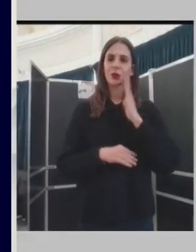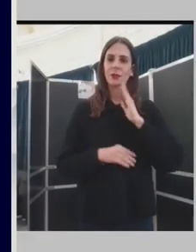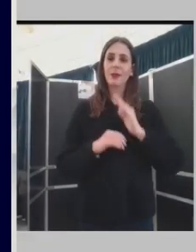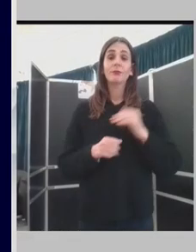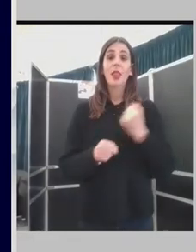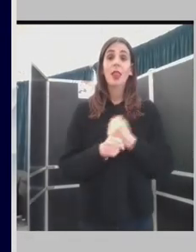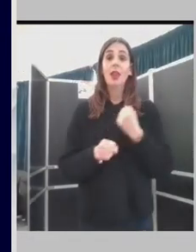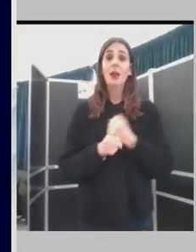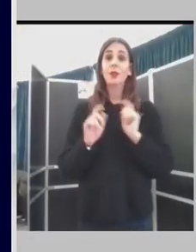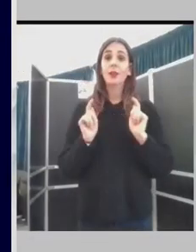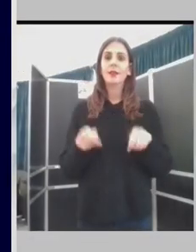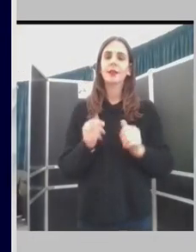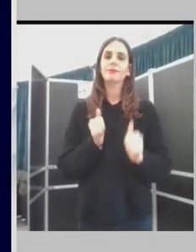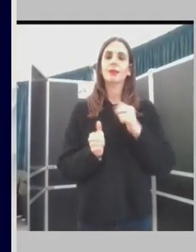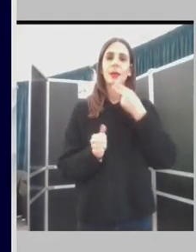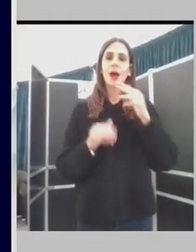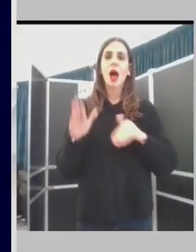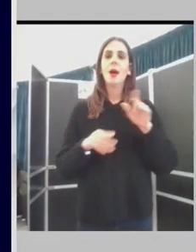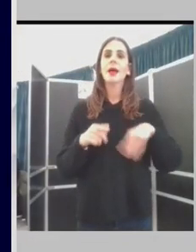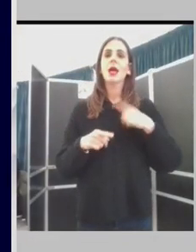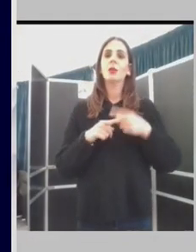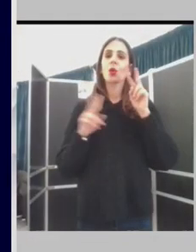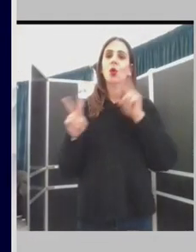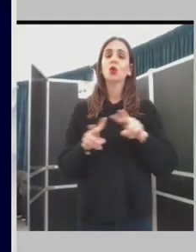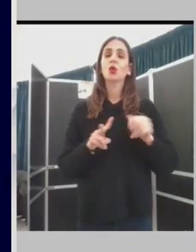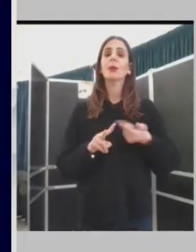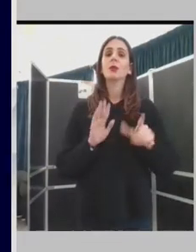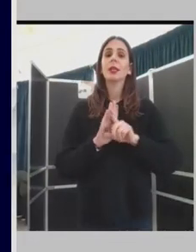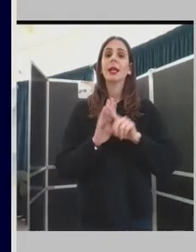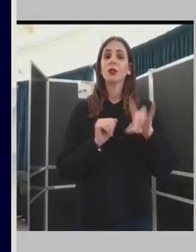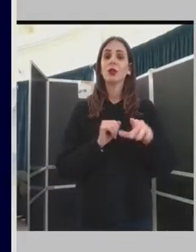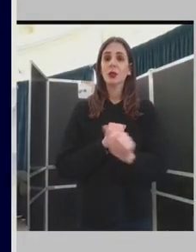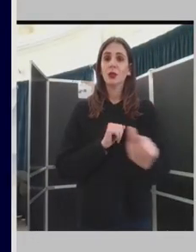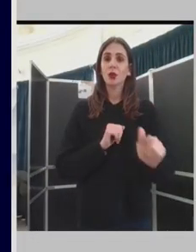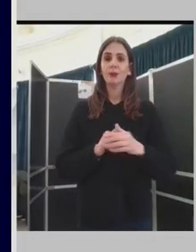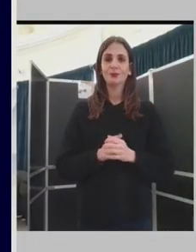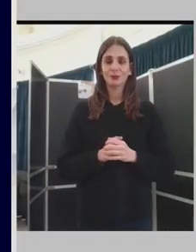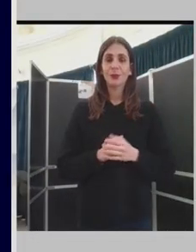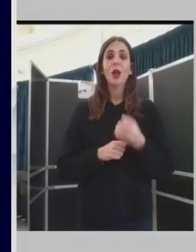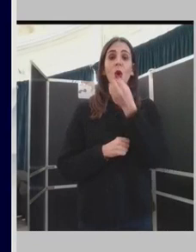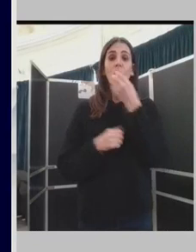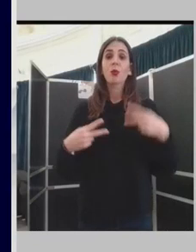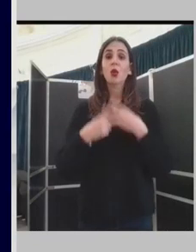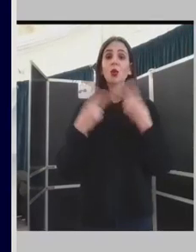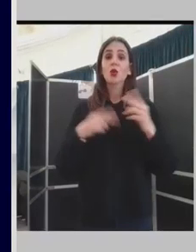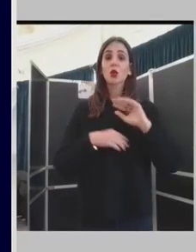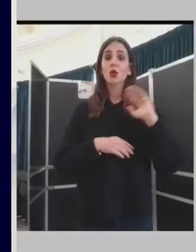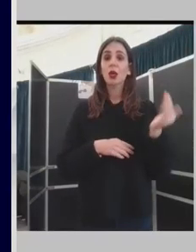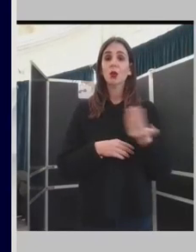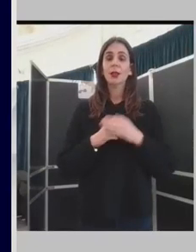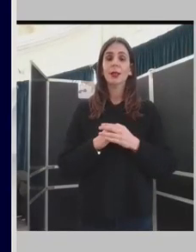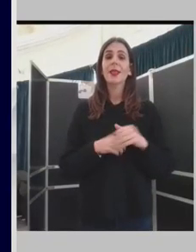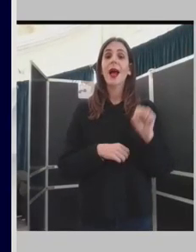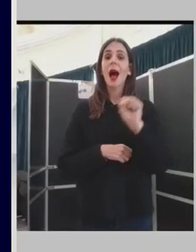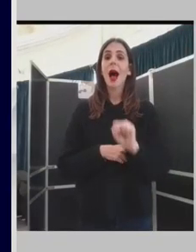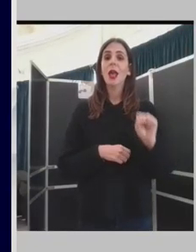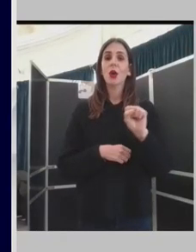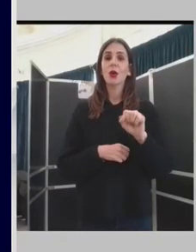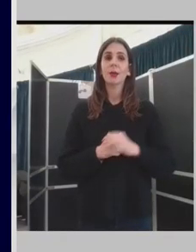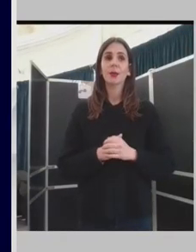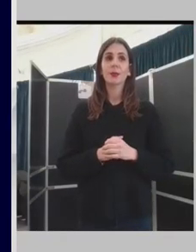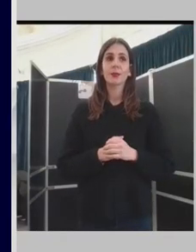Consiglio procediamo con l'appello e la verifica del numero legale. Prego gli uffici. Buongiorno a tutti. Alleori,